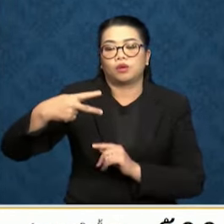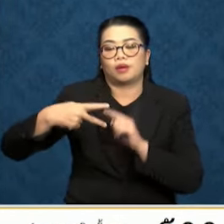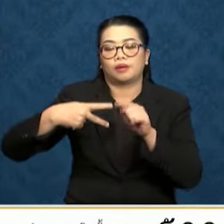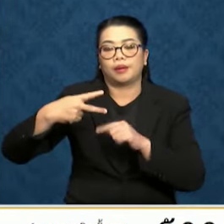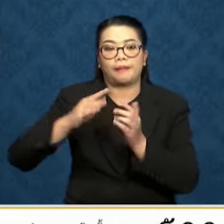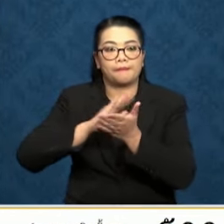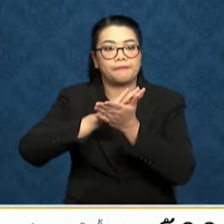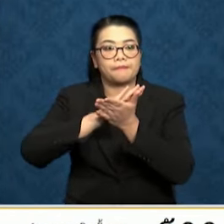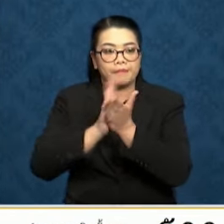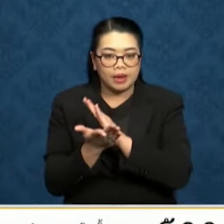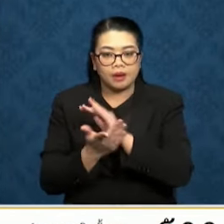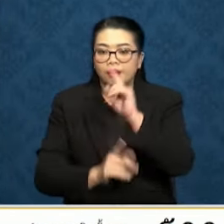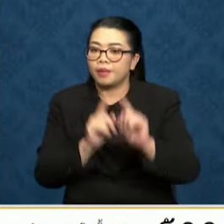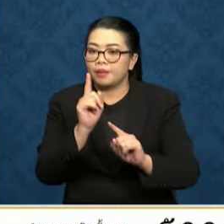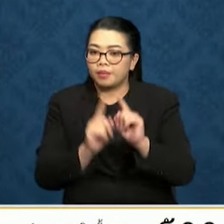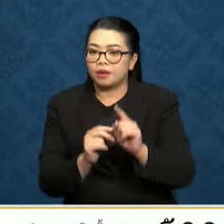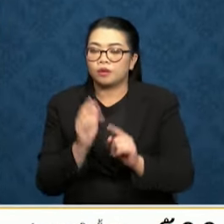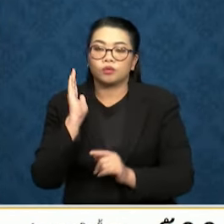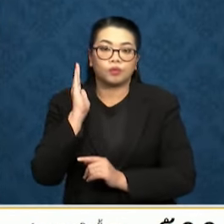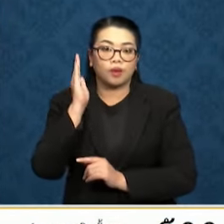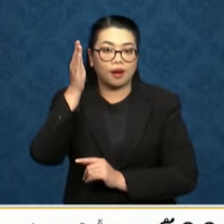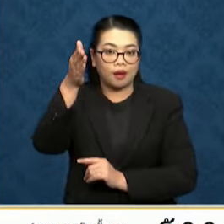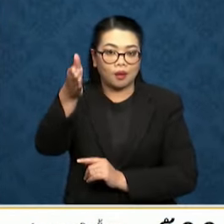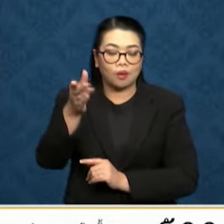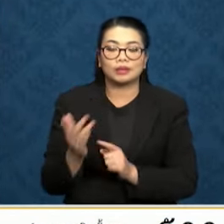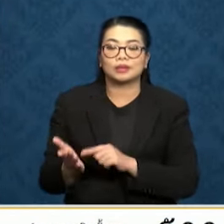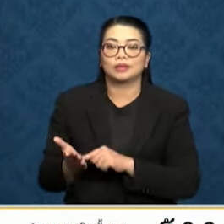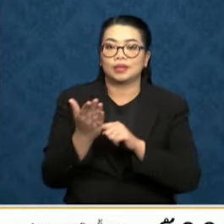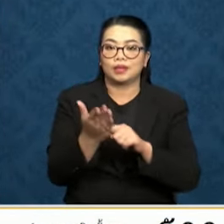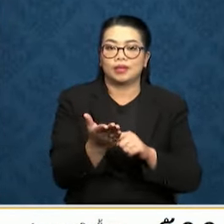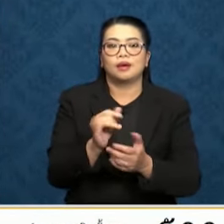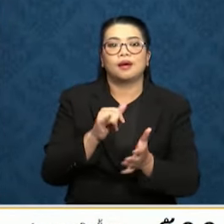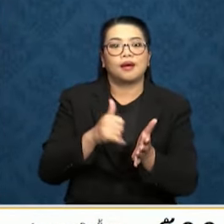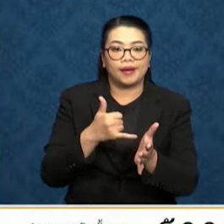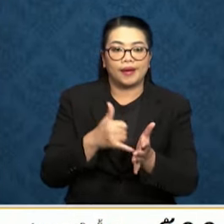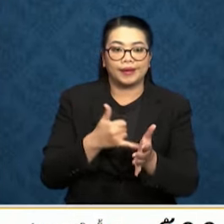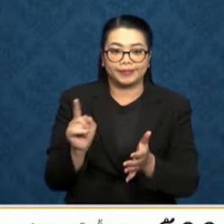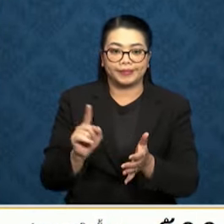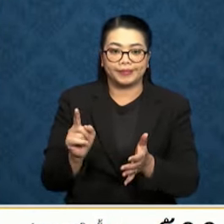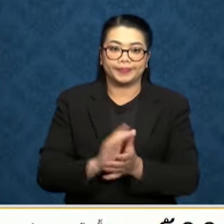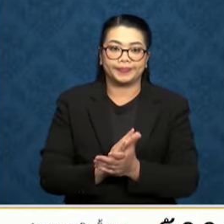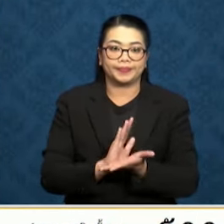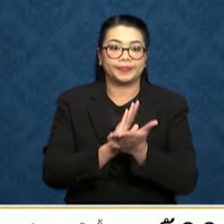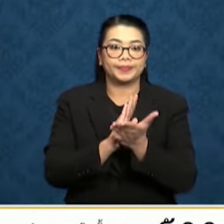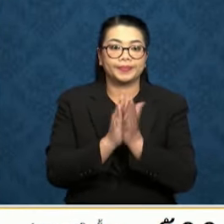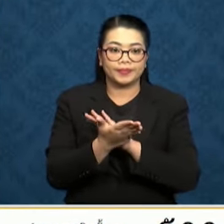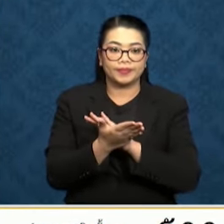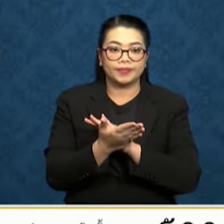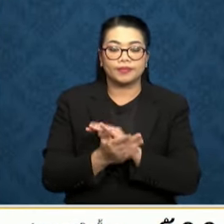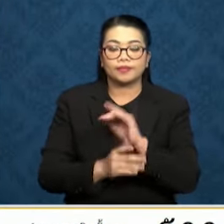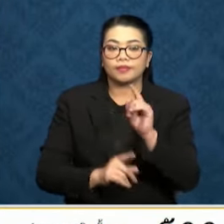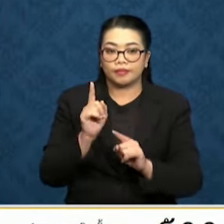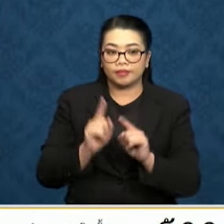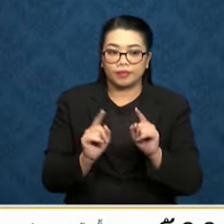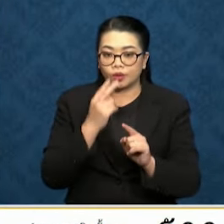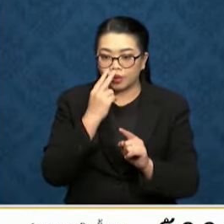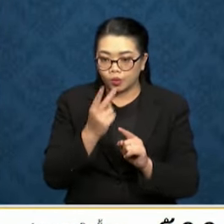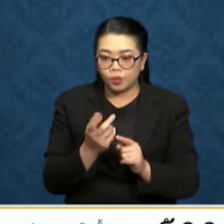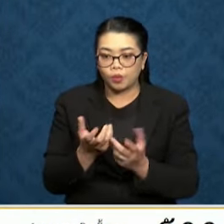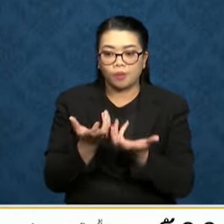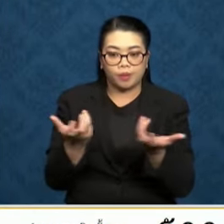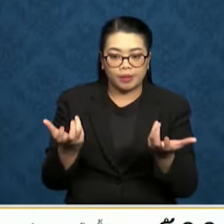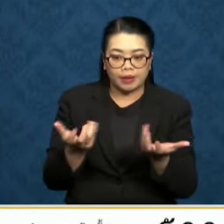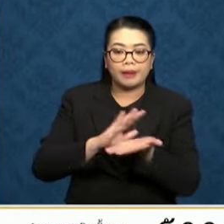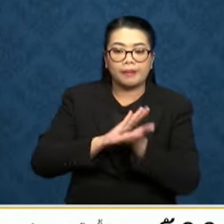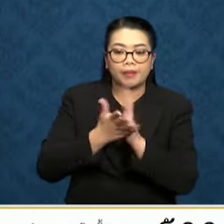เพื่อการวัดผลไปข้างหน้าข้อเสนอของเราเรียบง่ายค่ะก็คือเปลี่ยนจากการวัดที่ผลผลิตนะคะ